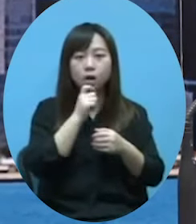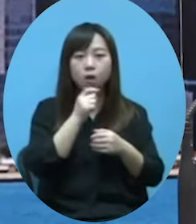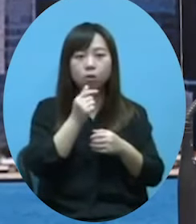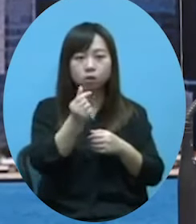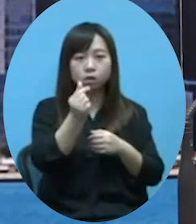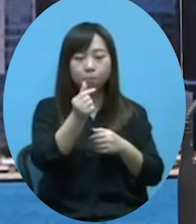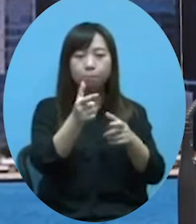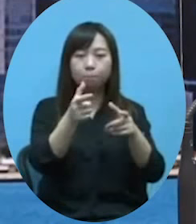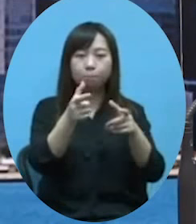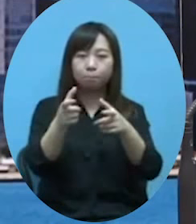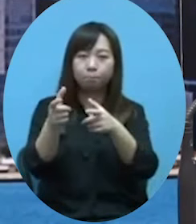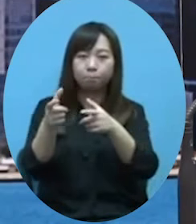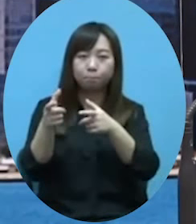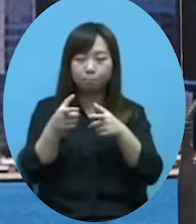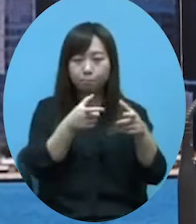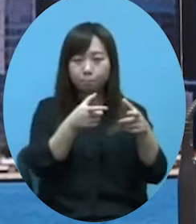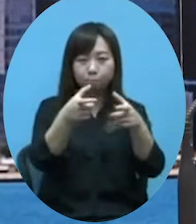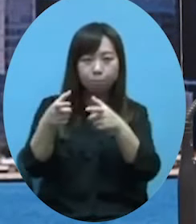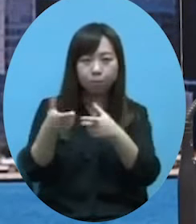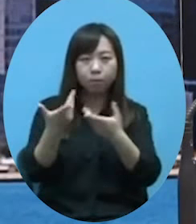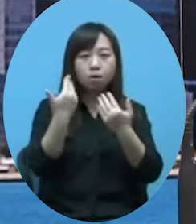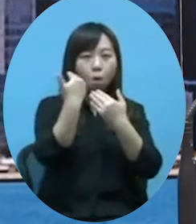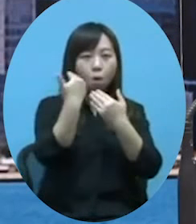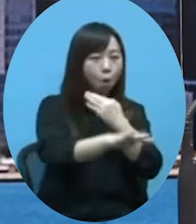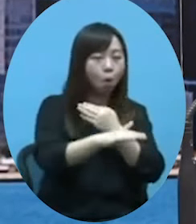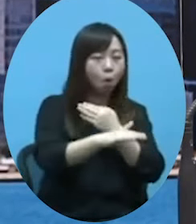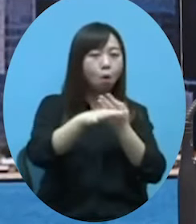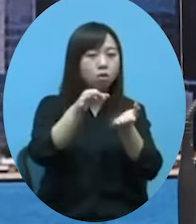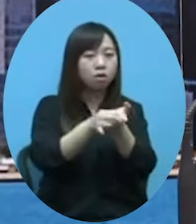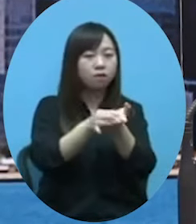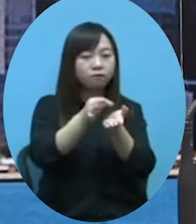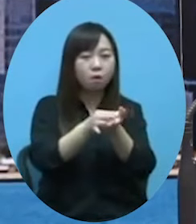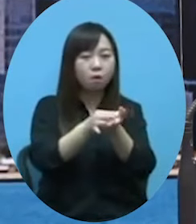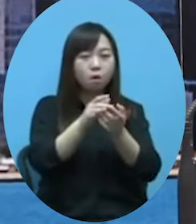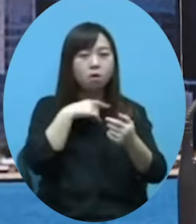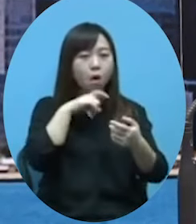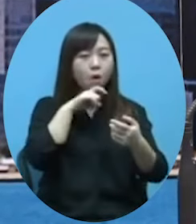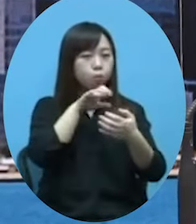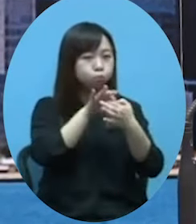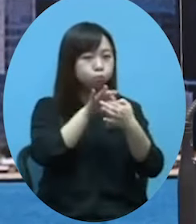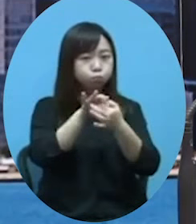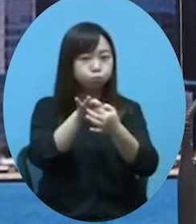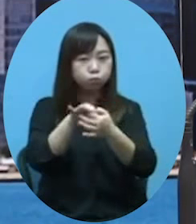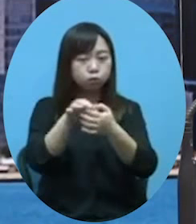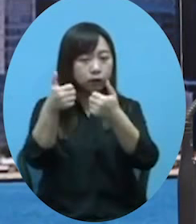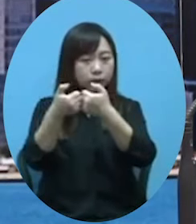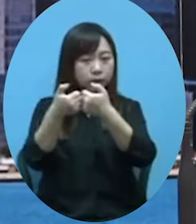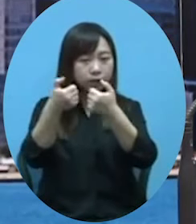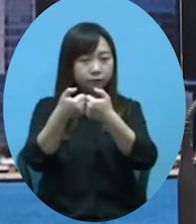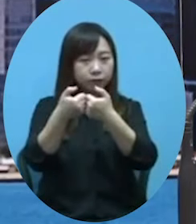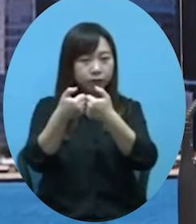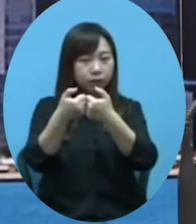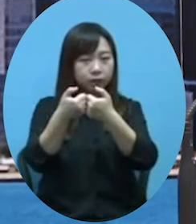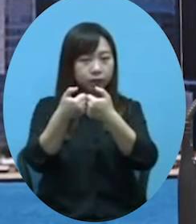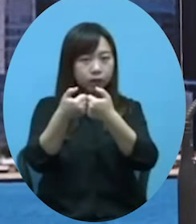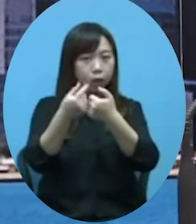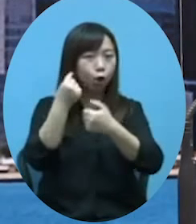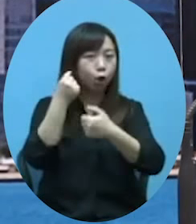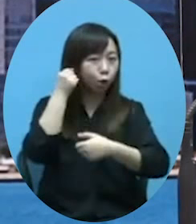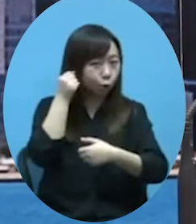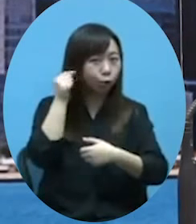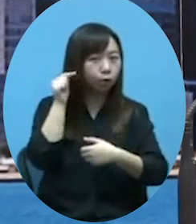就是大家就是在一個露天的地方那我們就聯絡了個婚宴的新娘